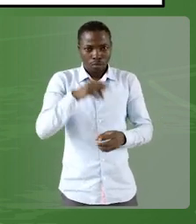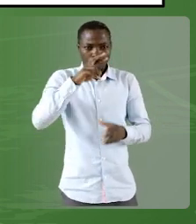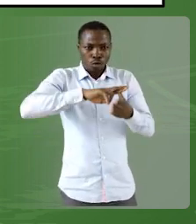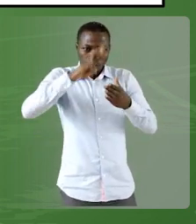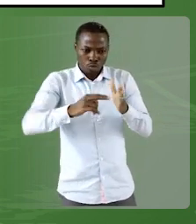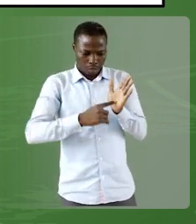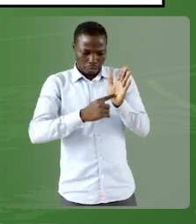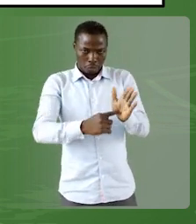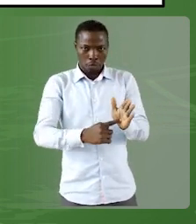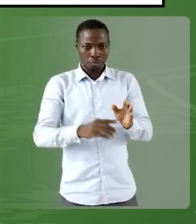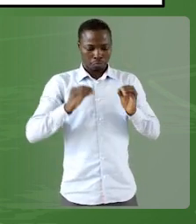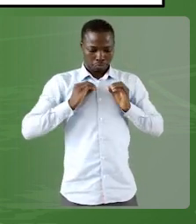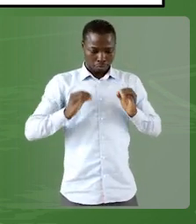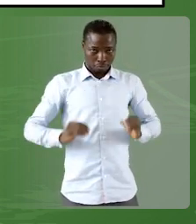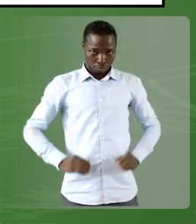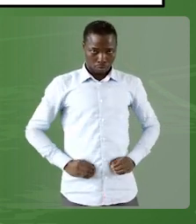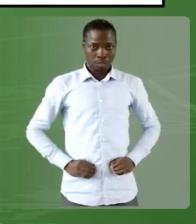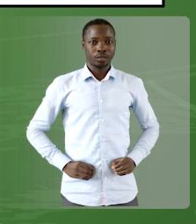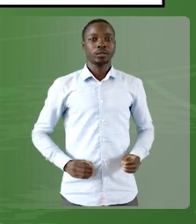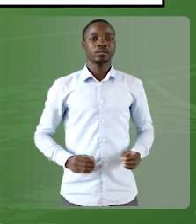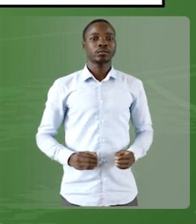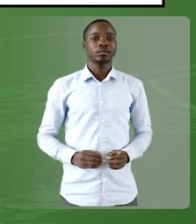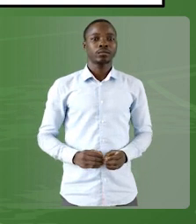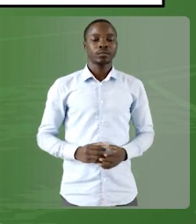indique des êtres vivants.